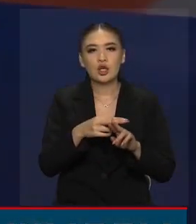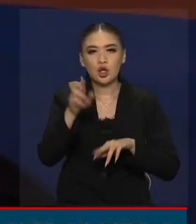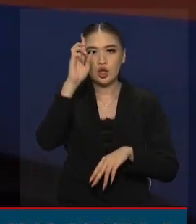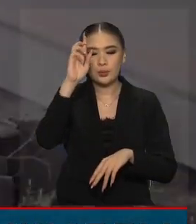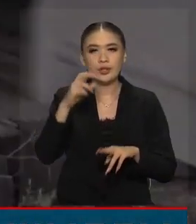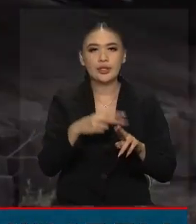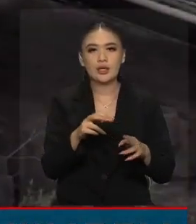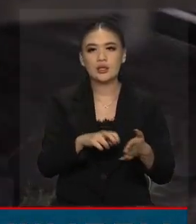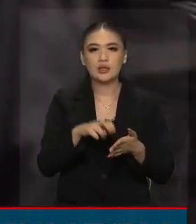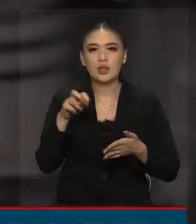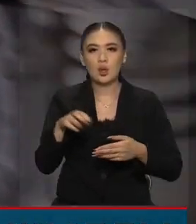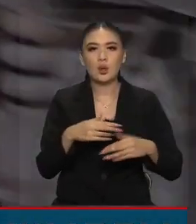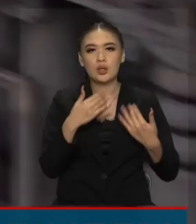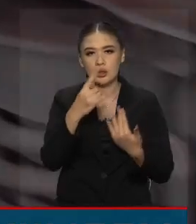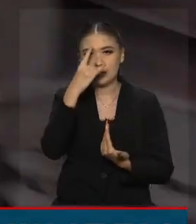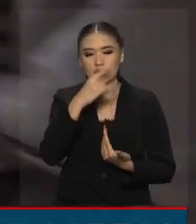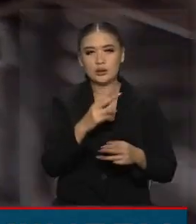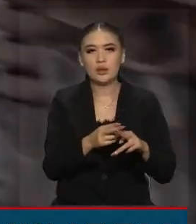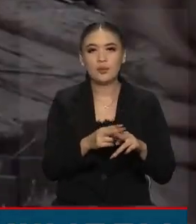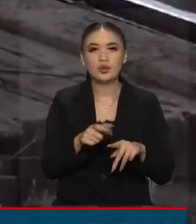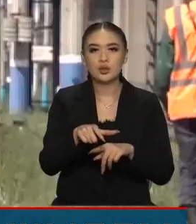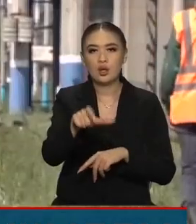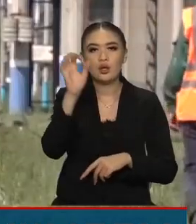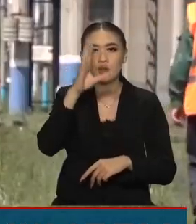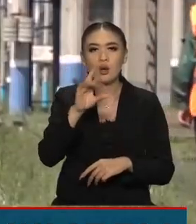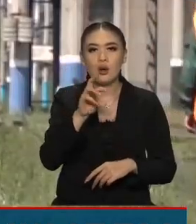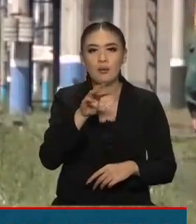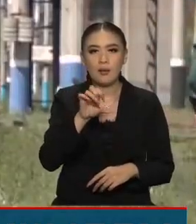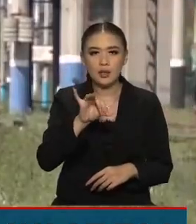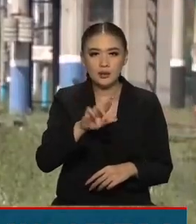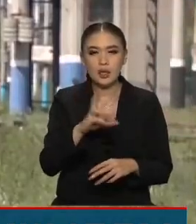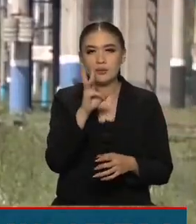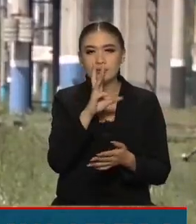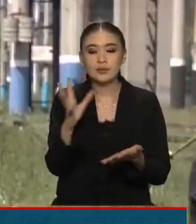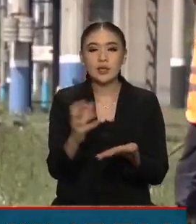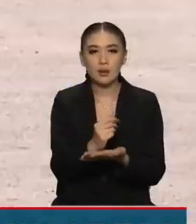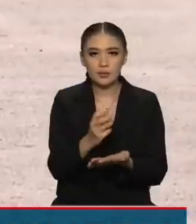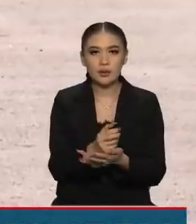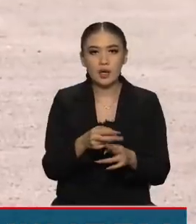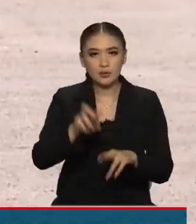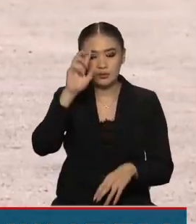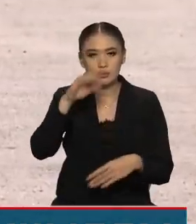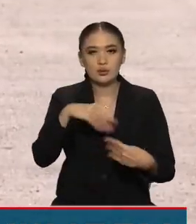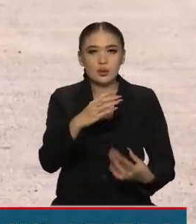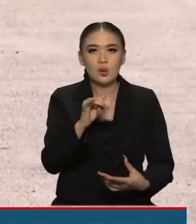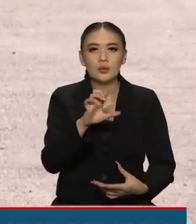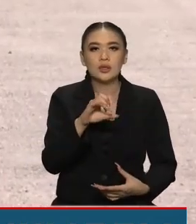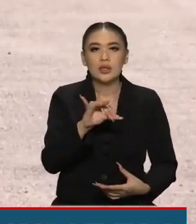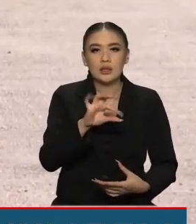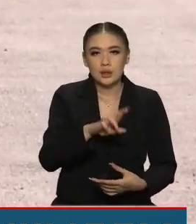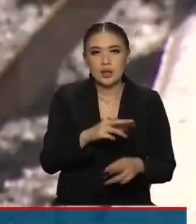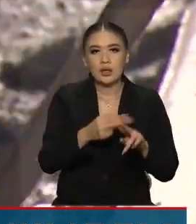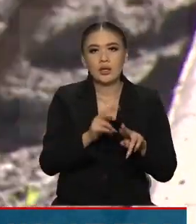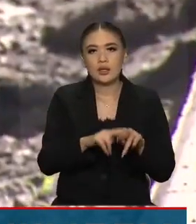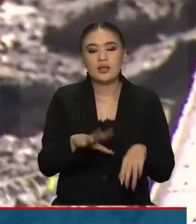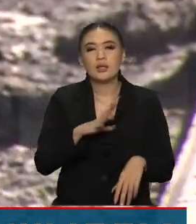осындай сауал жолдады. Ол Қазақстан темір жол ұлттық компаниясының жылдық табысын, мемлекет тарапынан берілетін субсидияны және